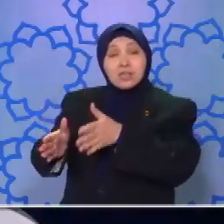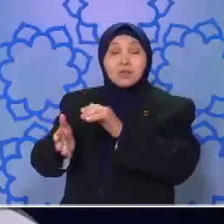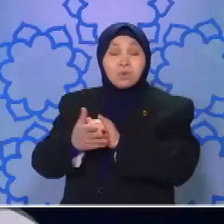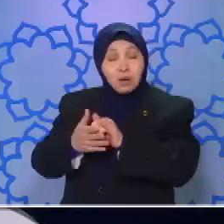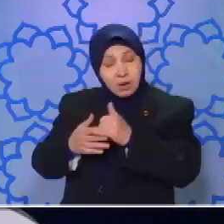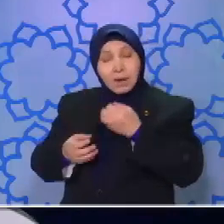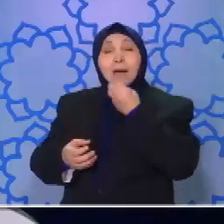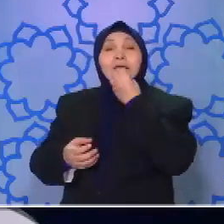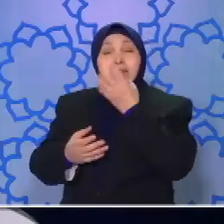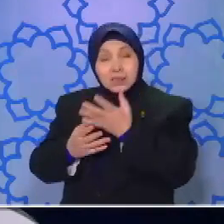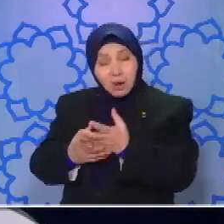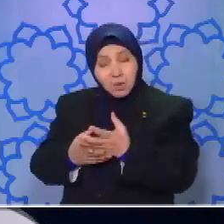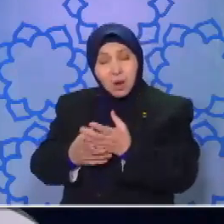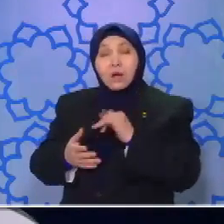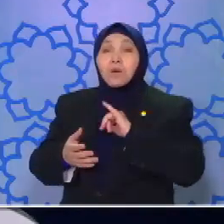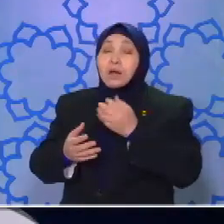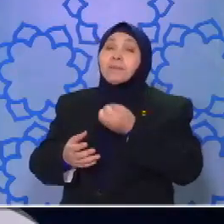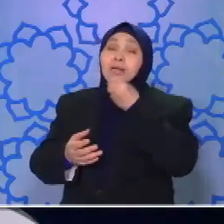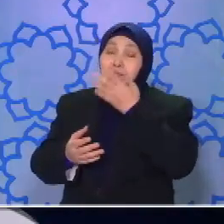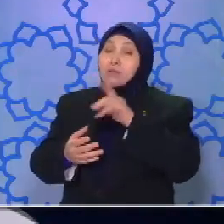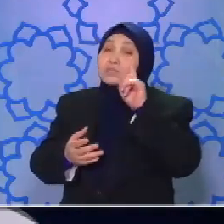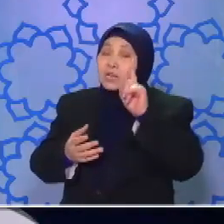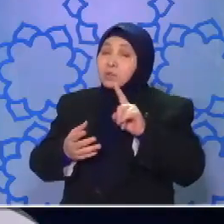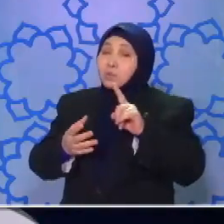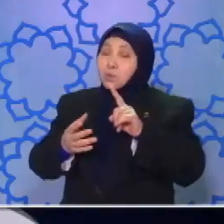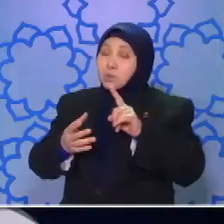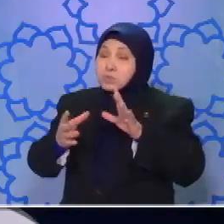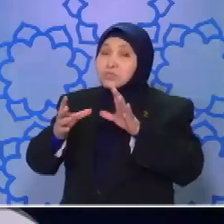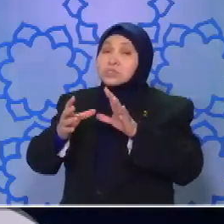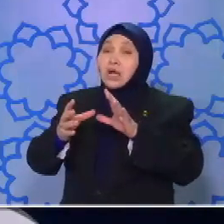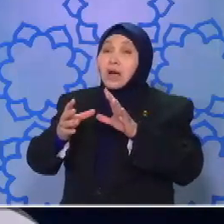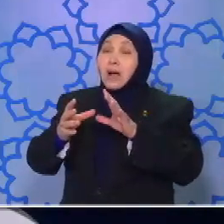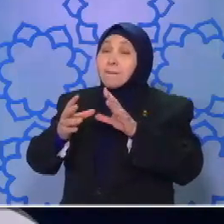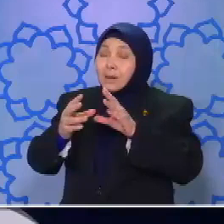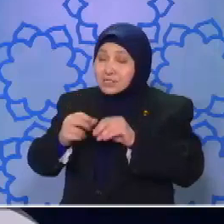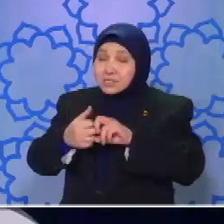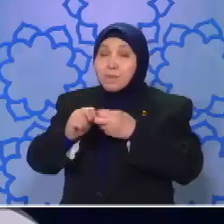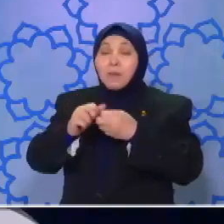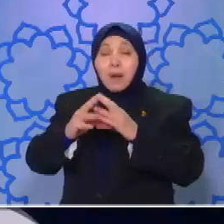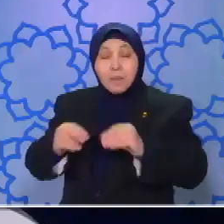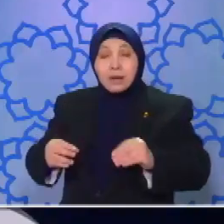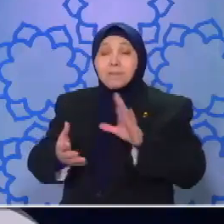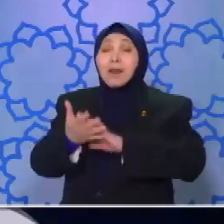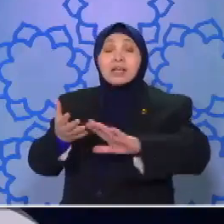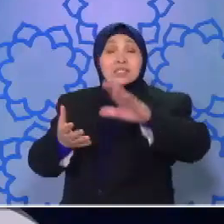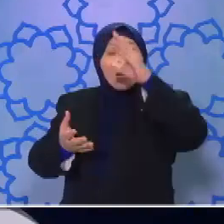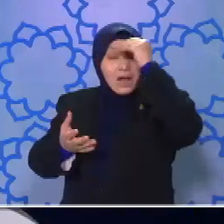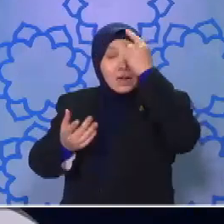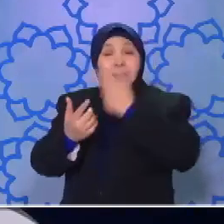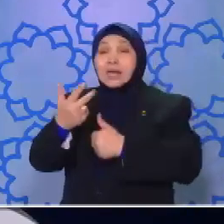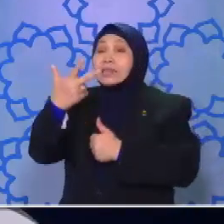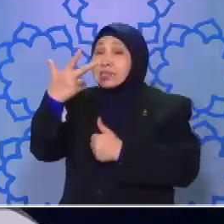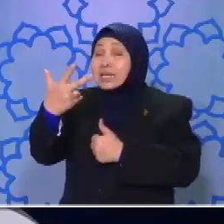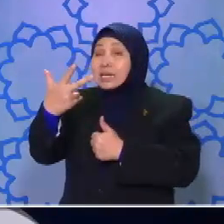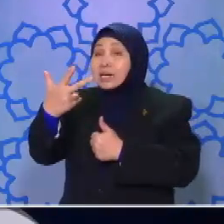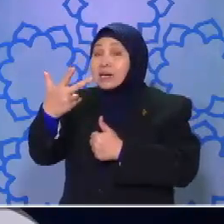khabarkan sa'unabbi'uka bita'wil, iaitu satu kesimpulan. Apakah lesson learned? Ya, pelajaran daripada tiga